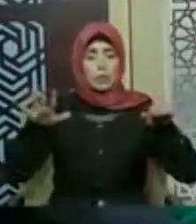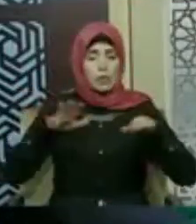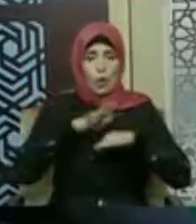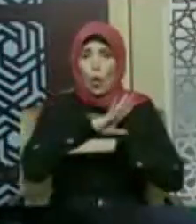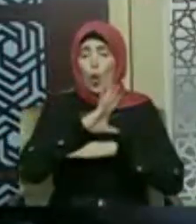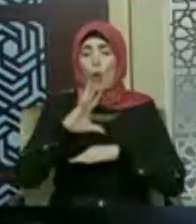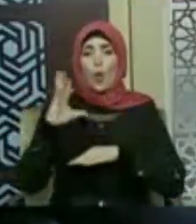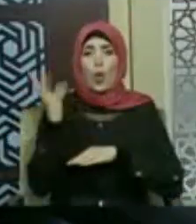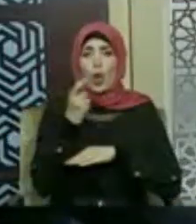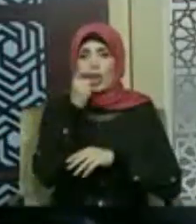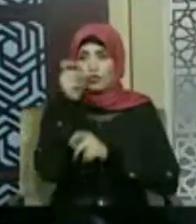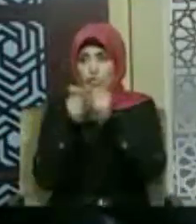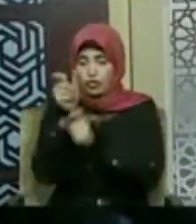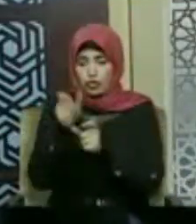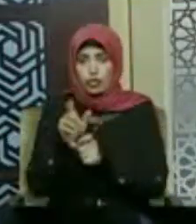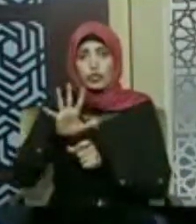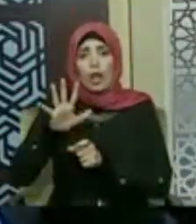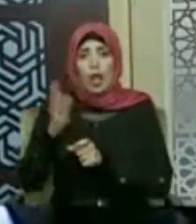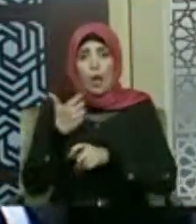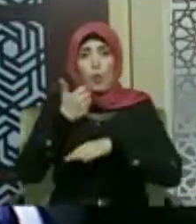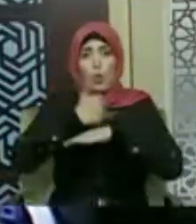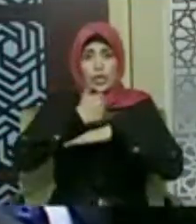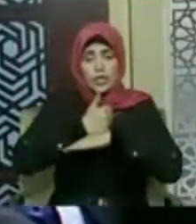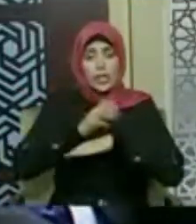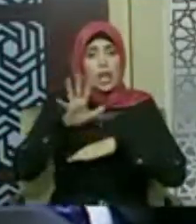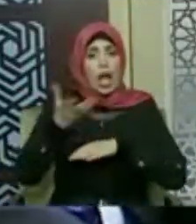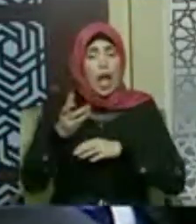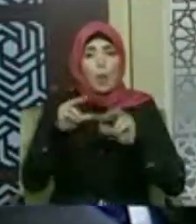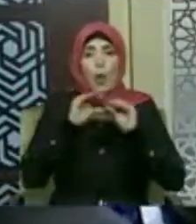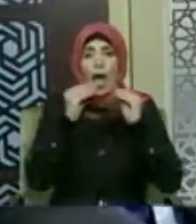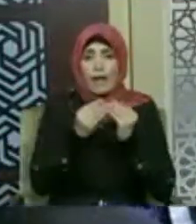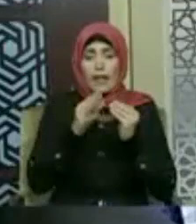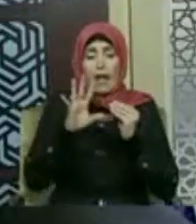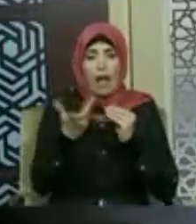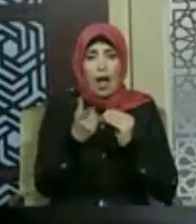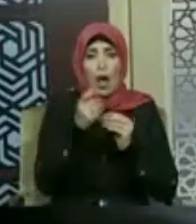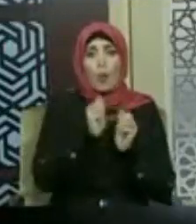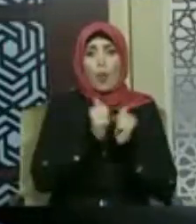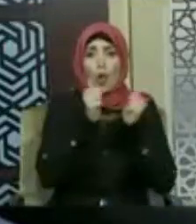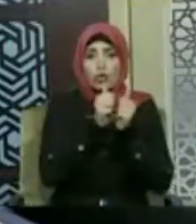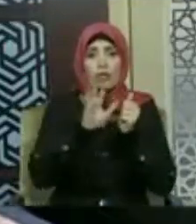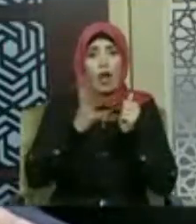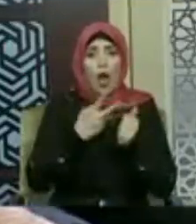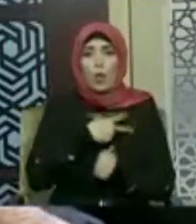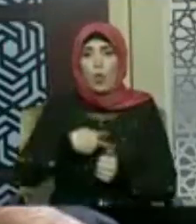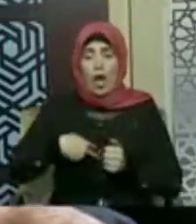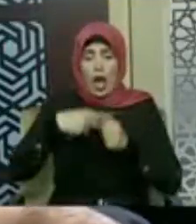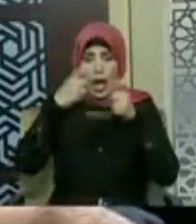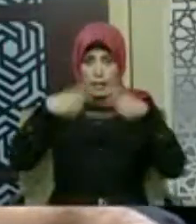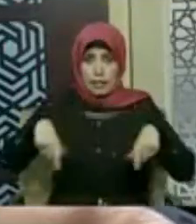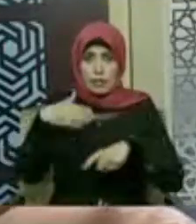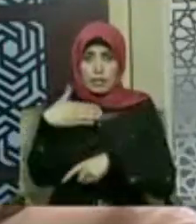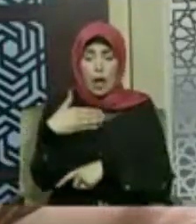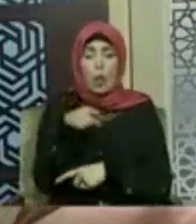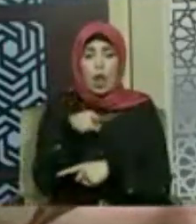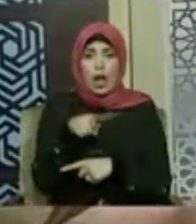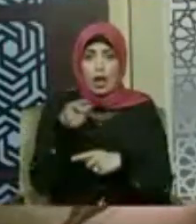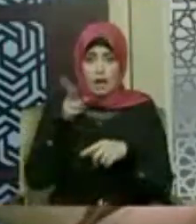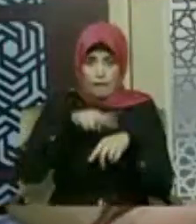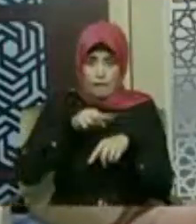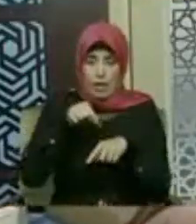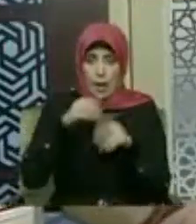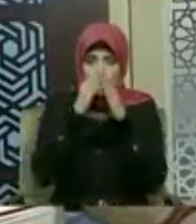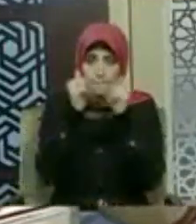والمؤسسية والأسرية وعلى الدولة. فمصر لا